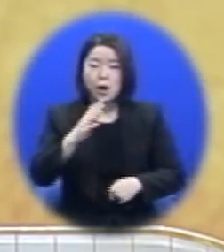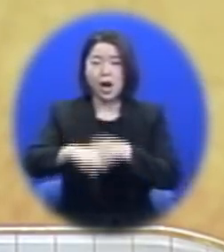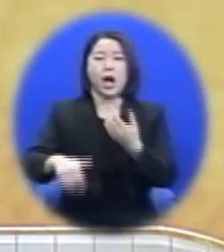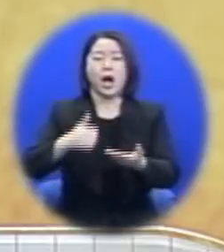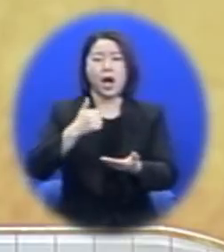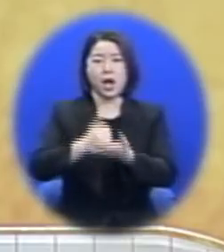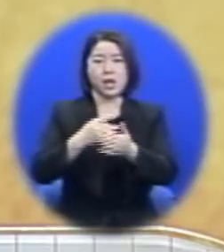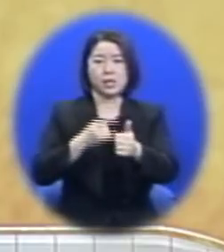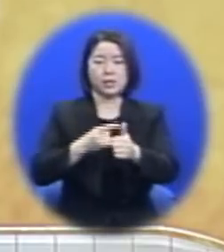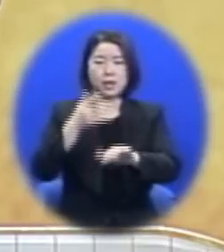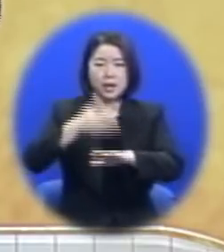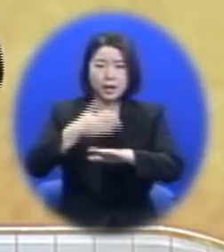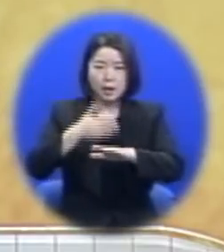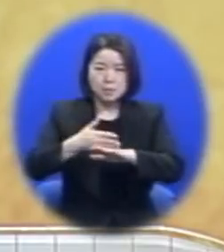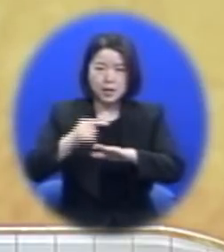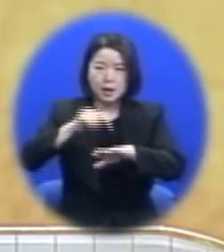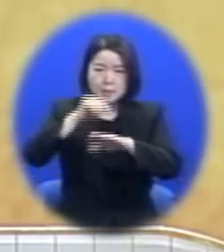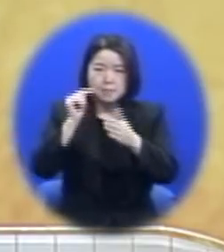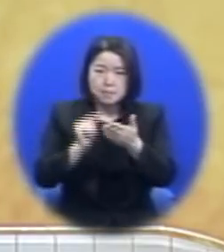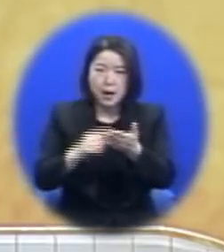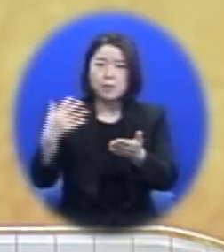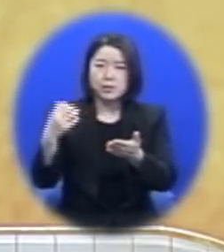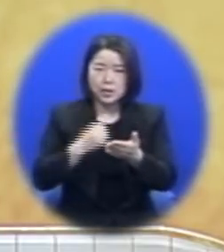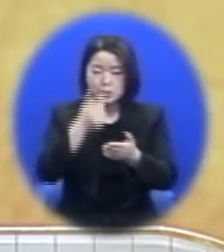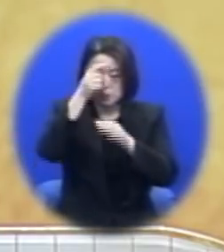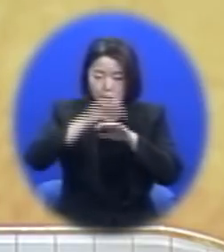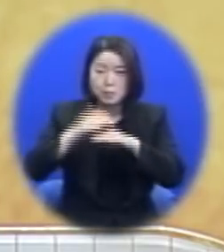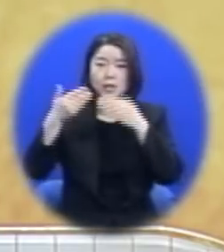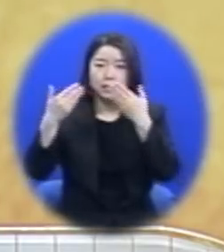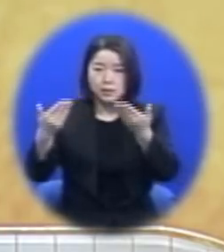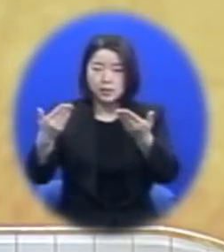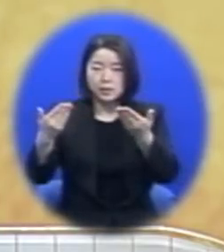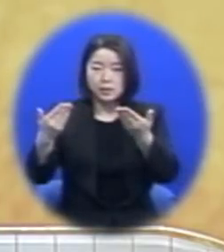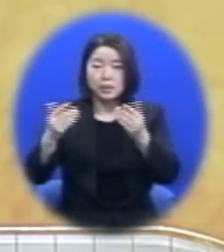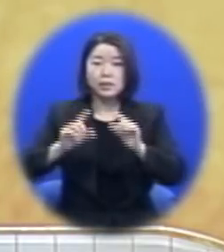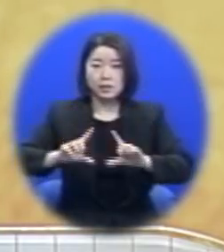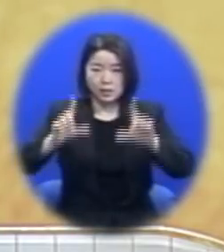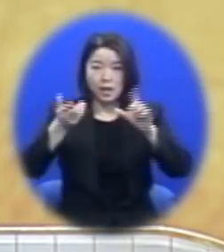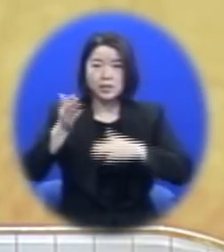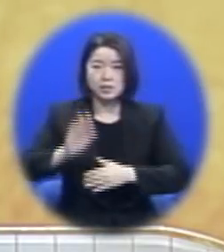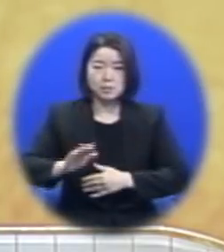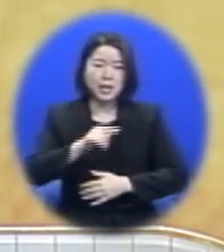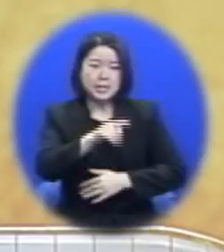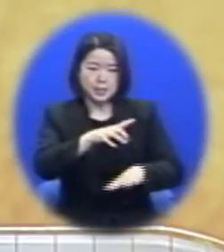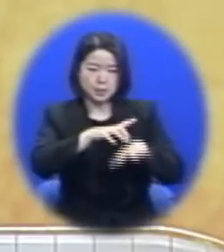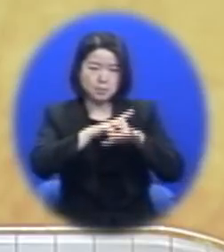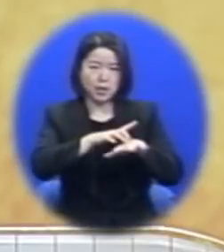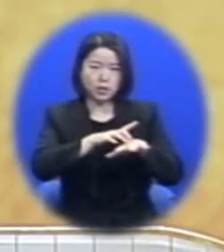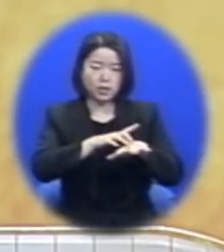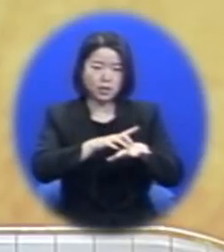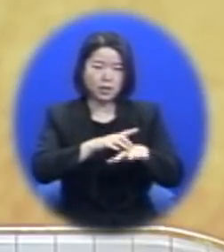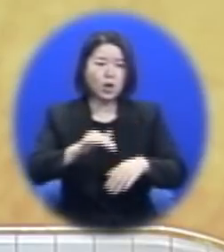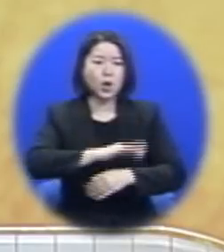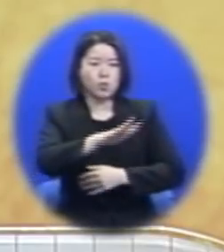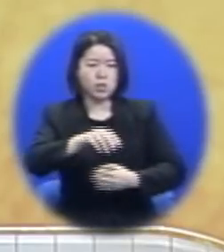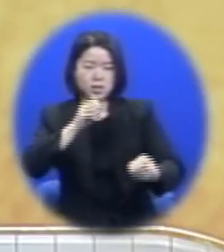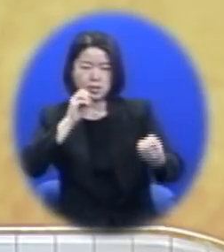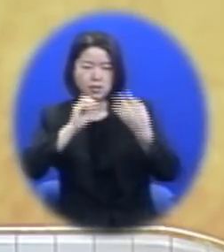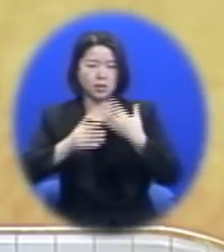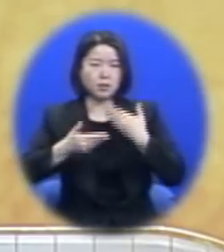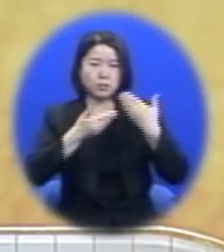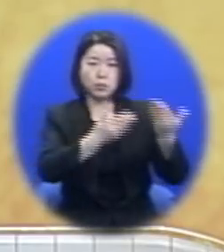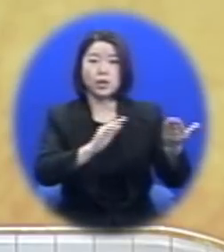감사의 마음으로 예배하는 날이기도 하지만 바로 그 마귀에게 우리가 대답해야 하는